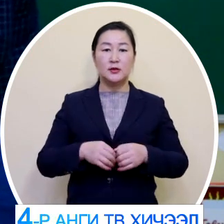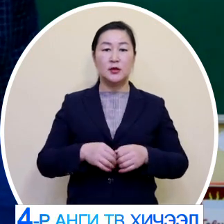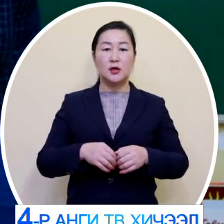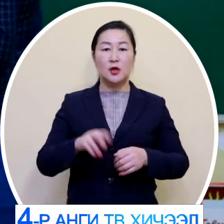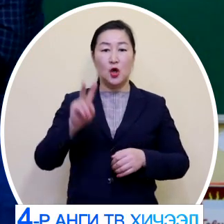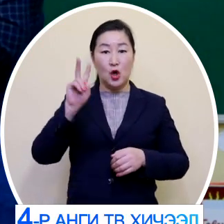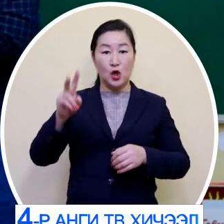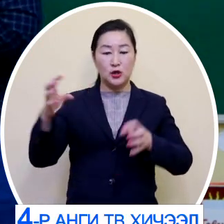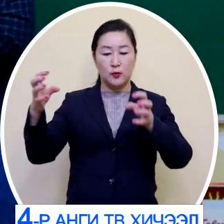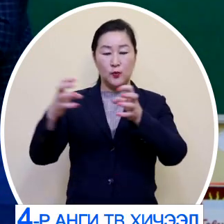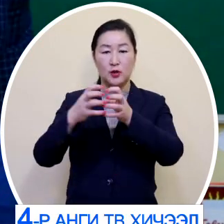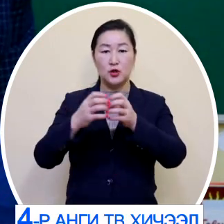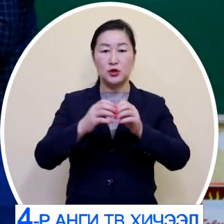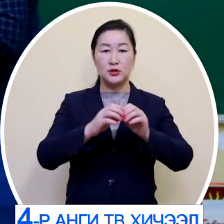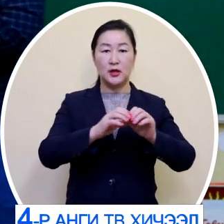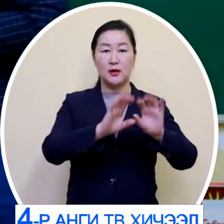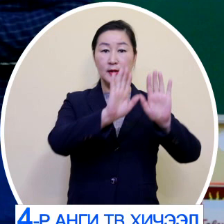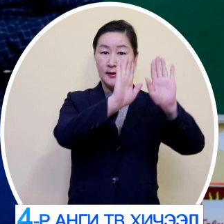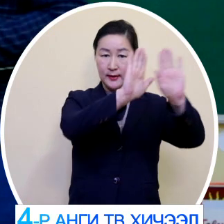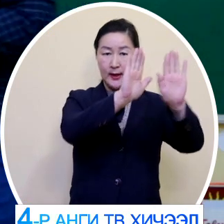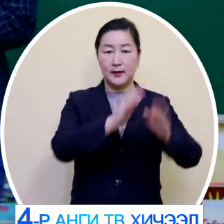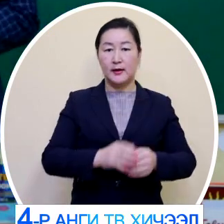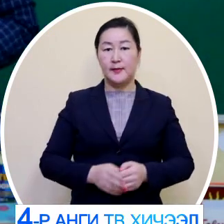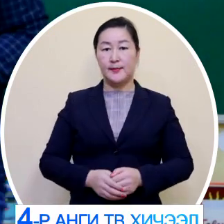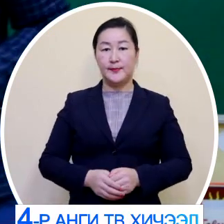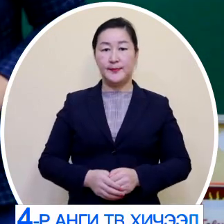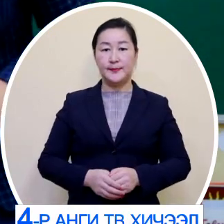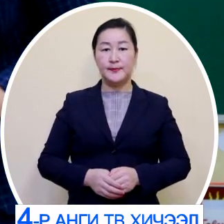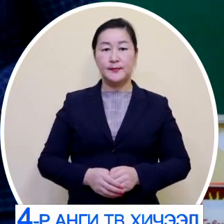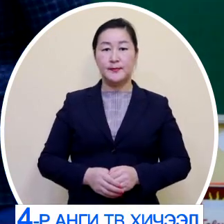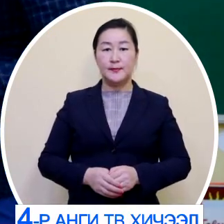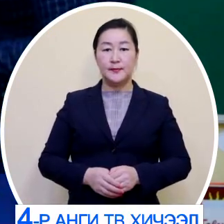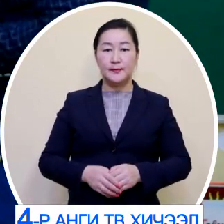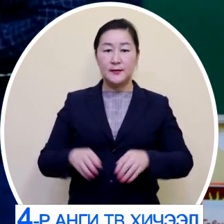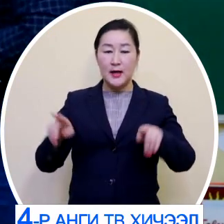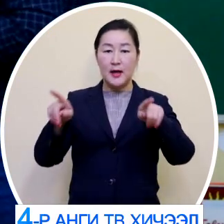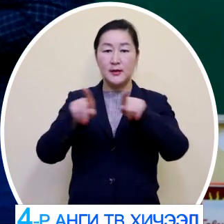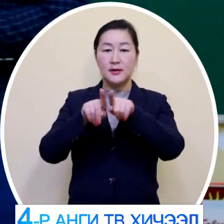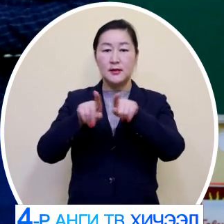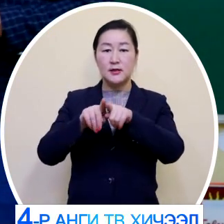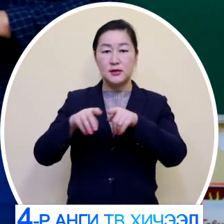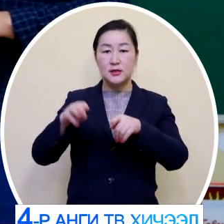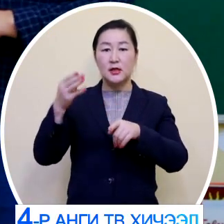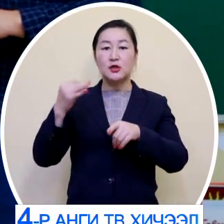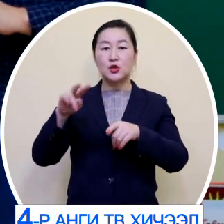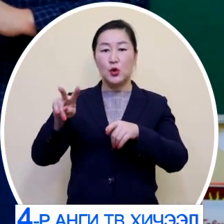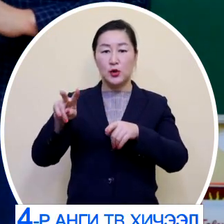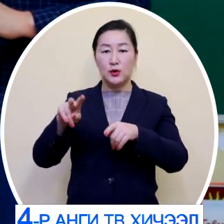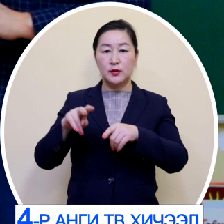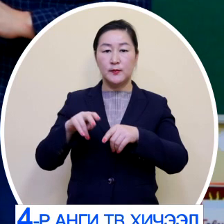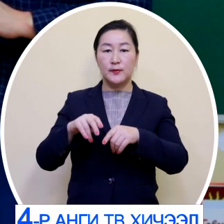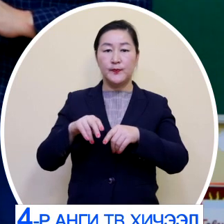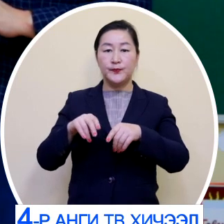Багш нь соронзыг томруулад энэ дэр гаргалаа. За, тэгвэл ижил туйлууд